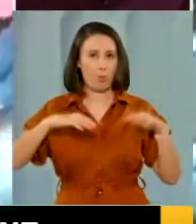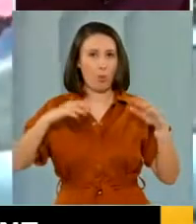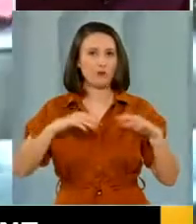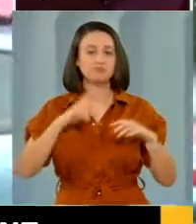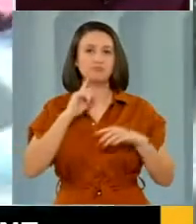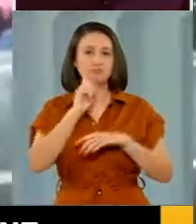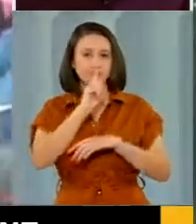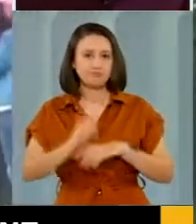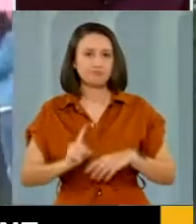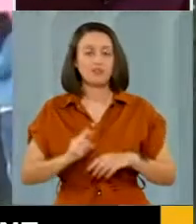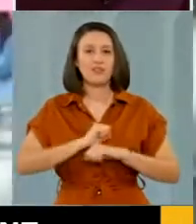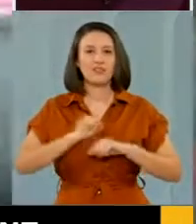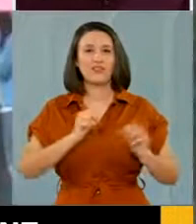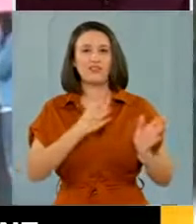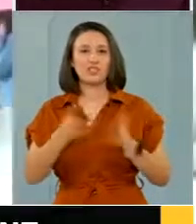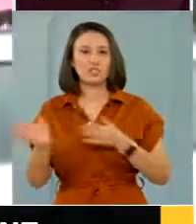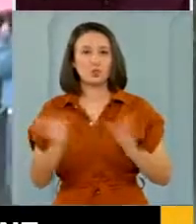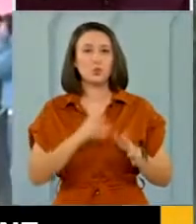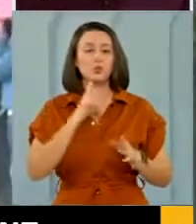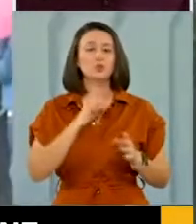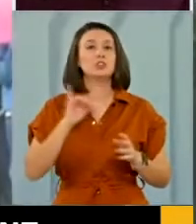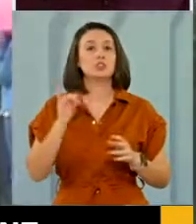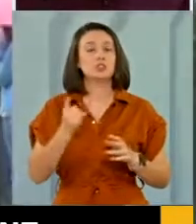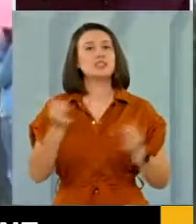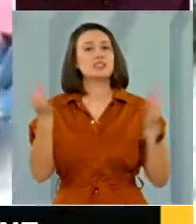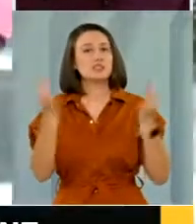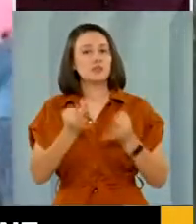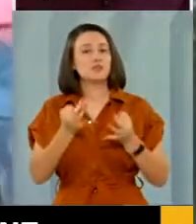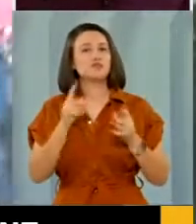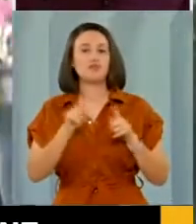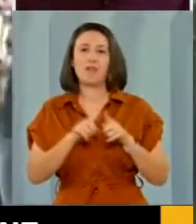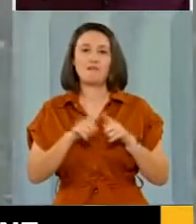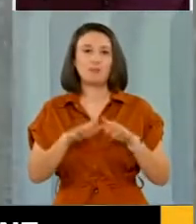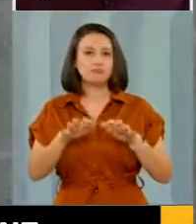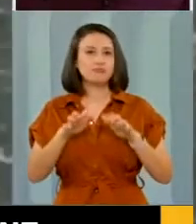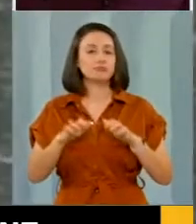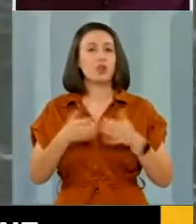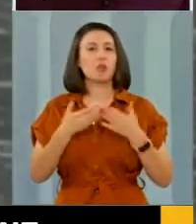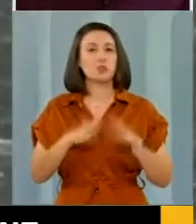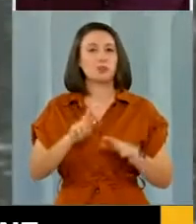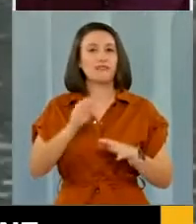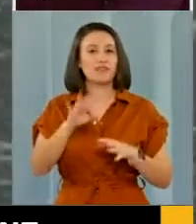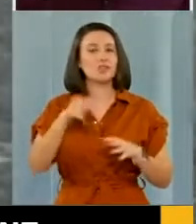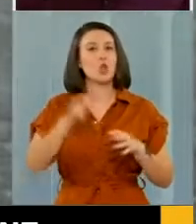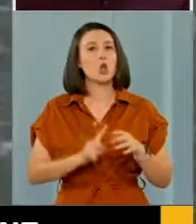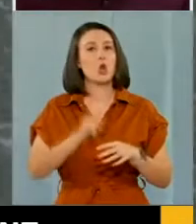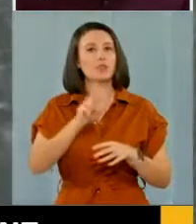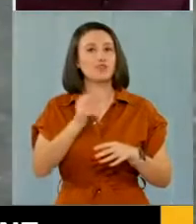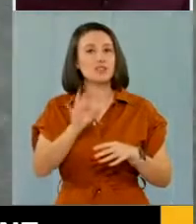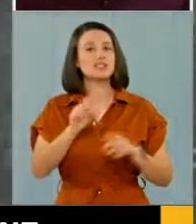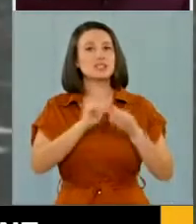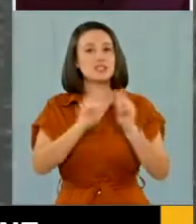electrice, intensificări ale vântului, vijelii și chiar căderi de grindină, la început în partea de vest, nord-vest a țării,